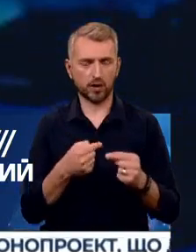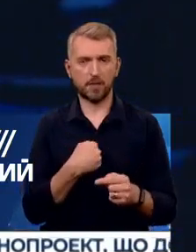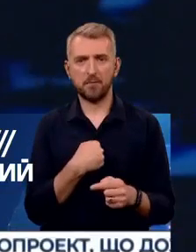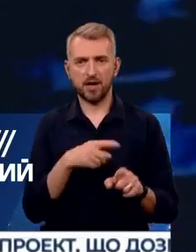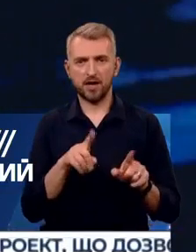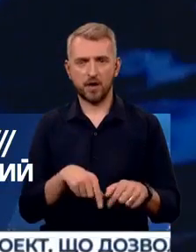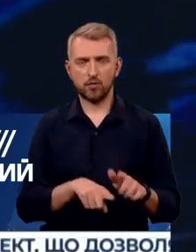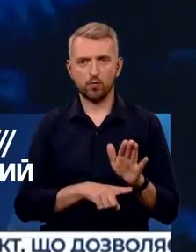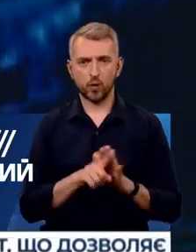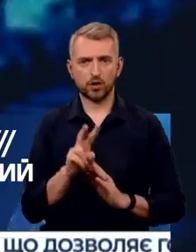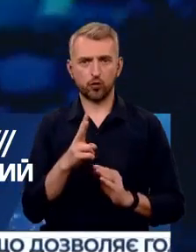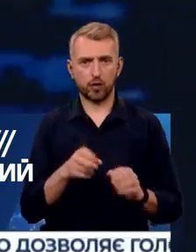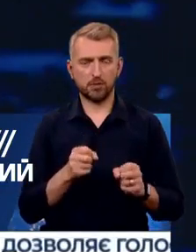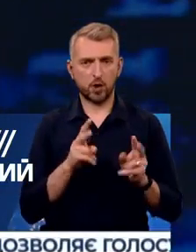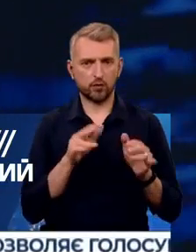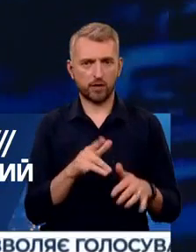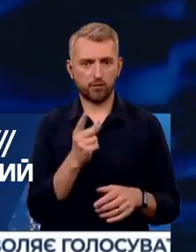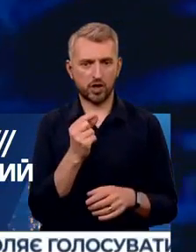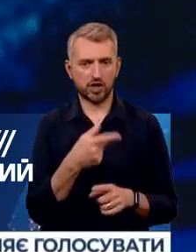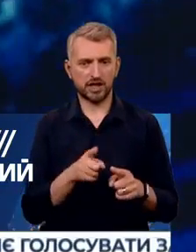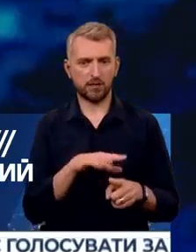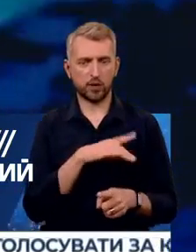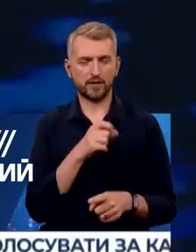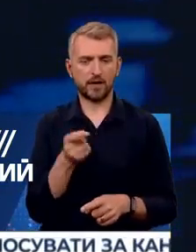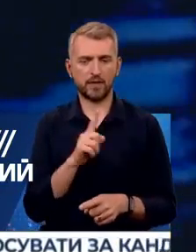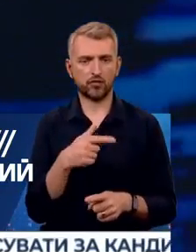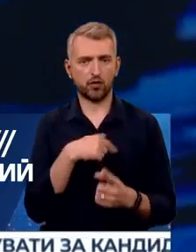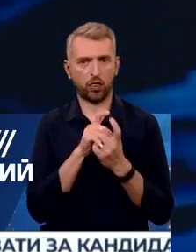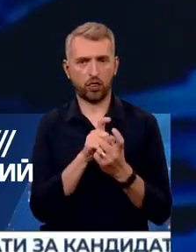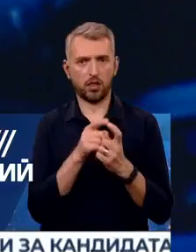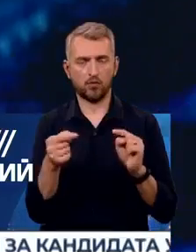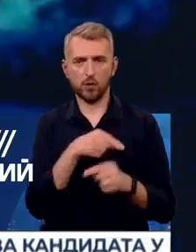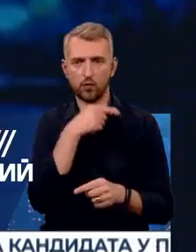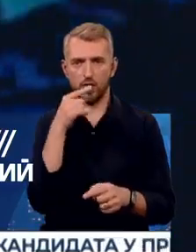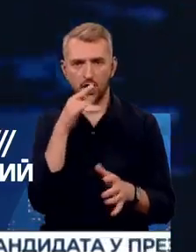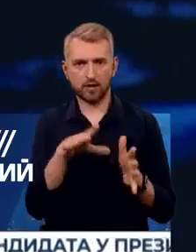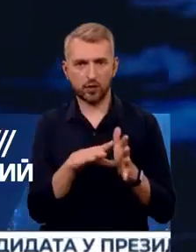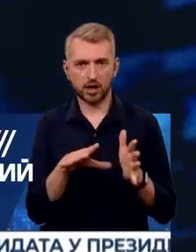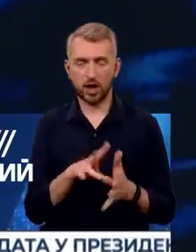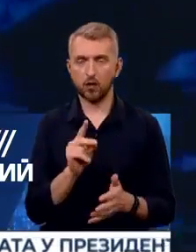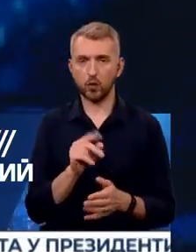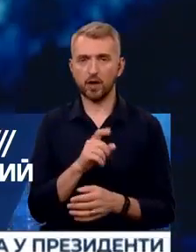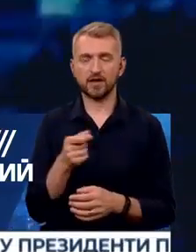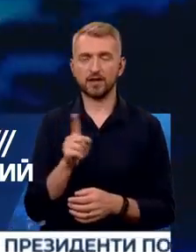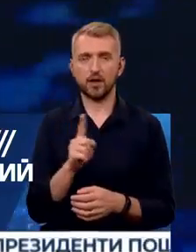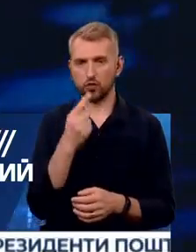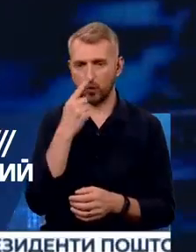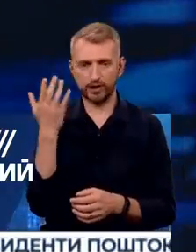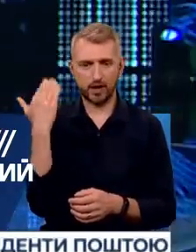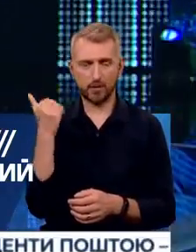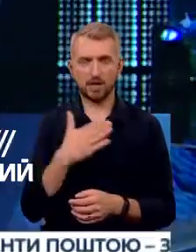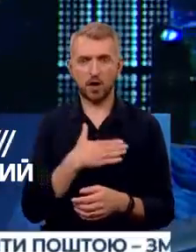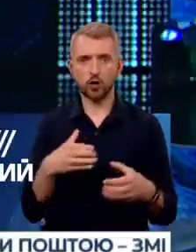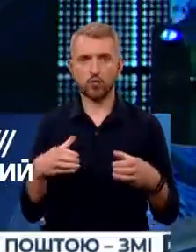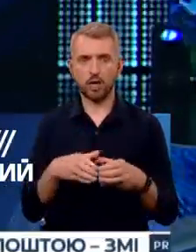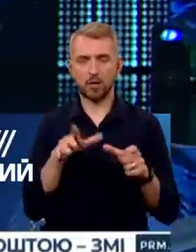другу кримінальну справу. Перша це була за те, що ми боролись проти російської електроенергії, а друга за те, що ось днями наша